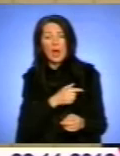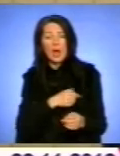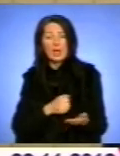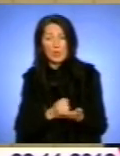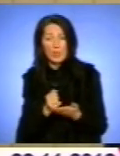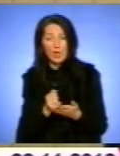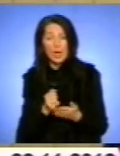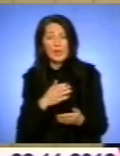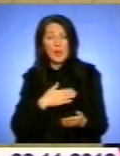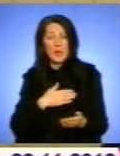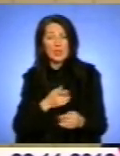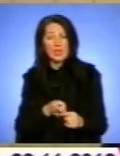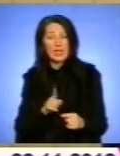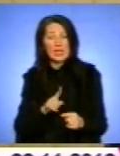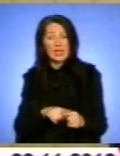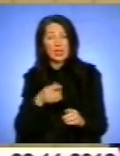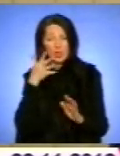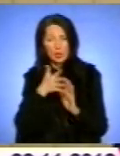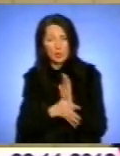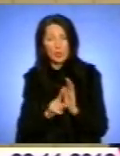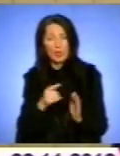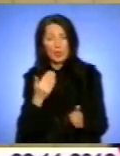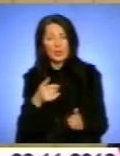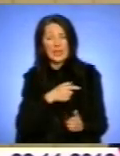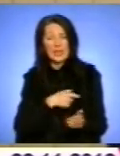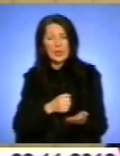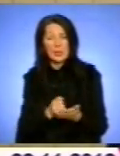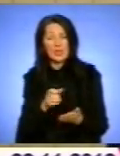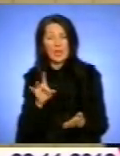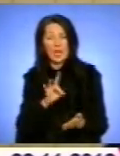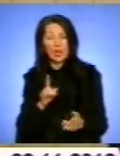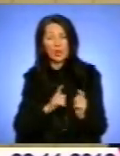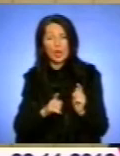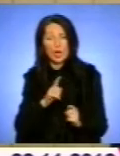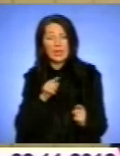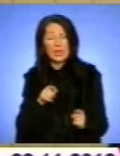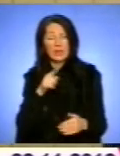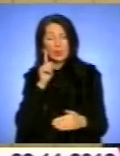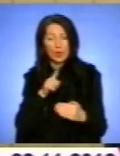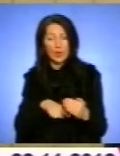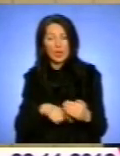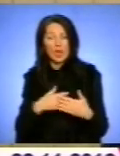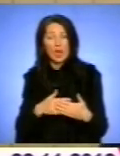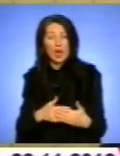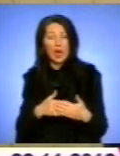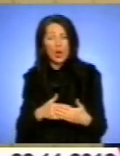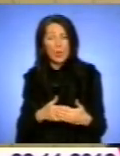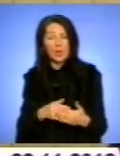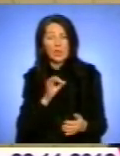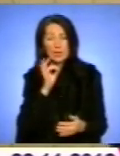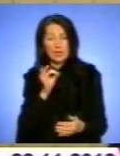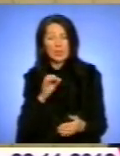нашим, скажімо, які розуміють, що вони депутати районної ради. Їм довірили громади, ну,